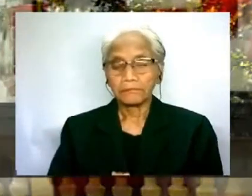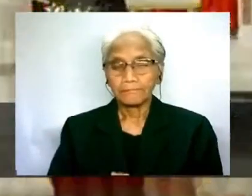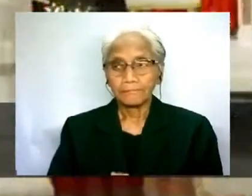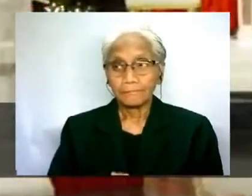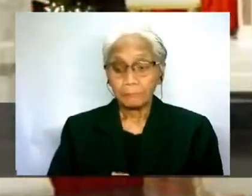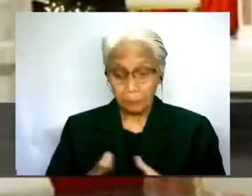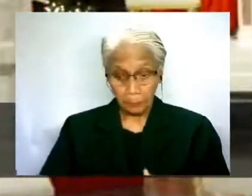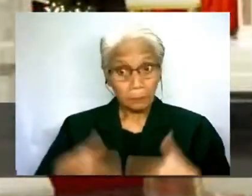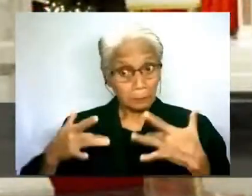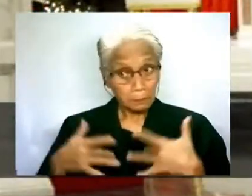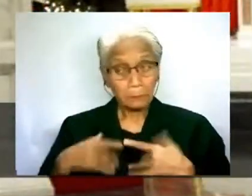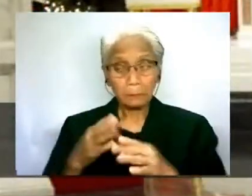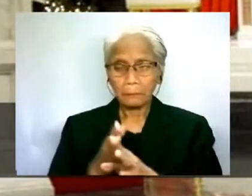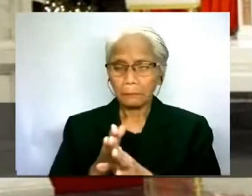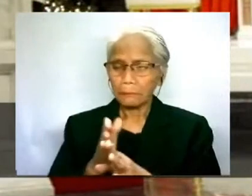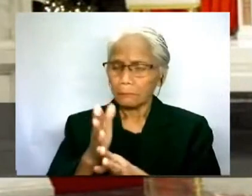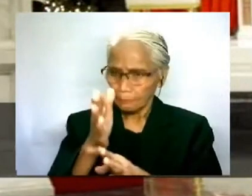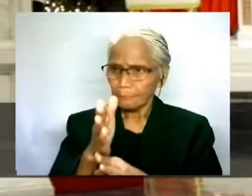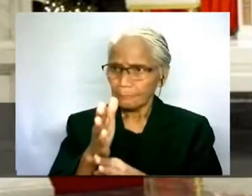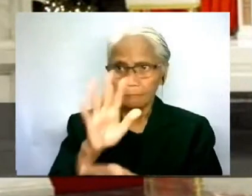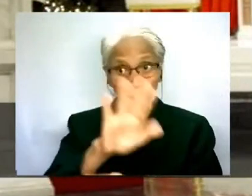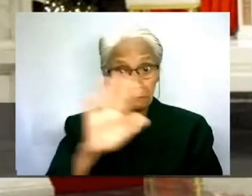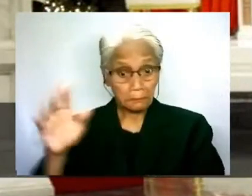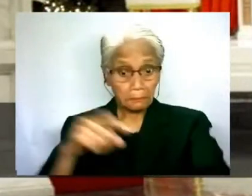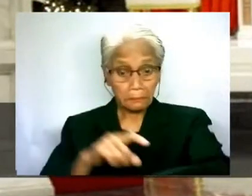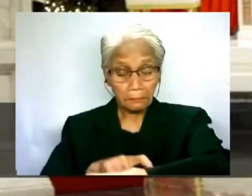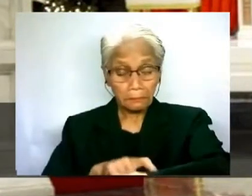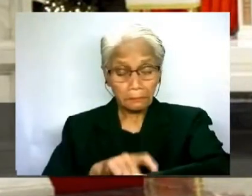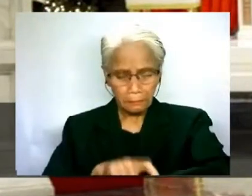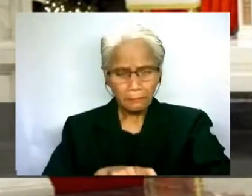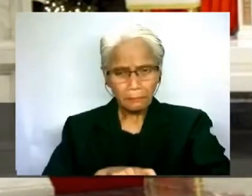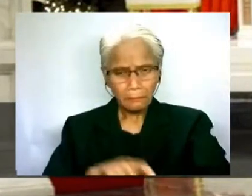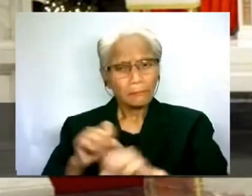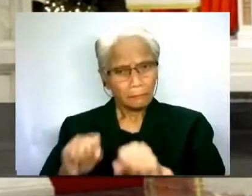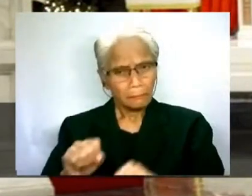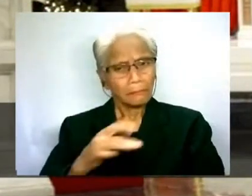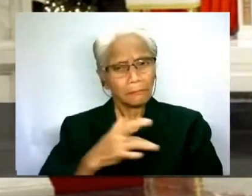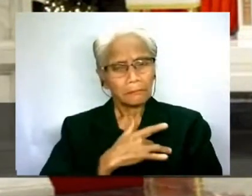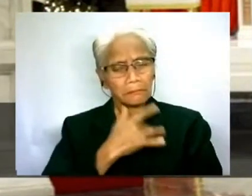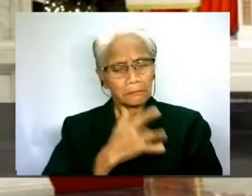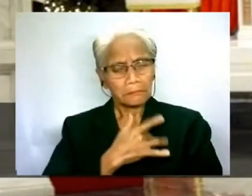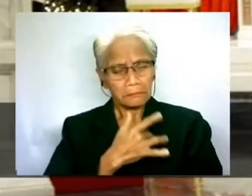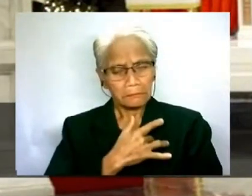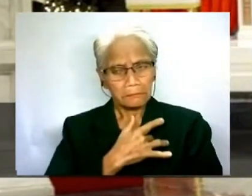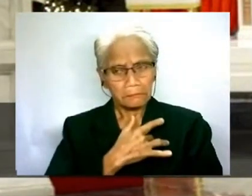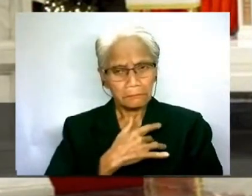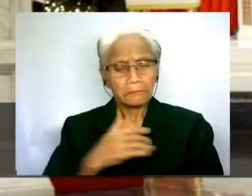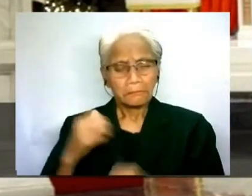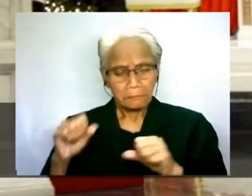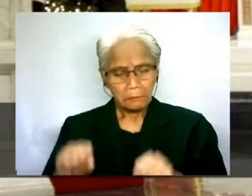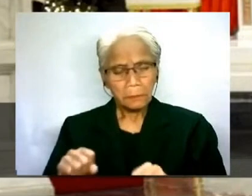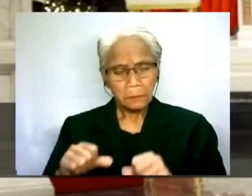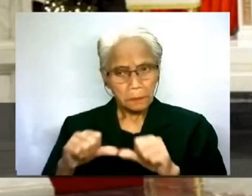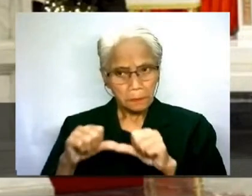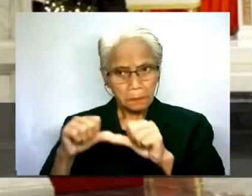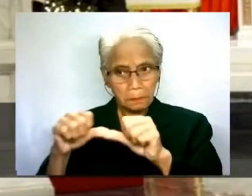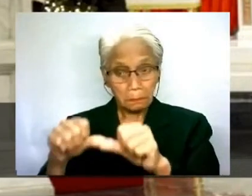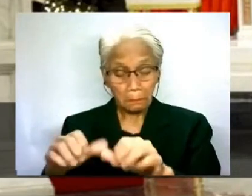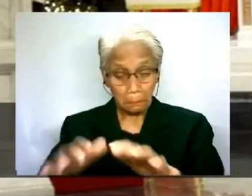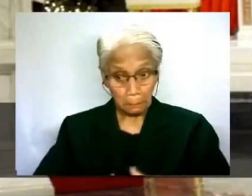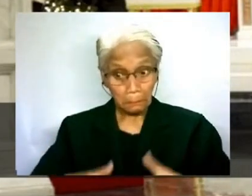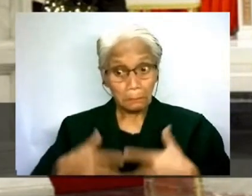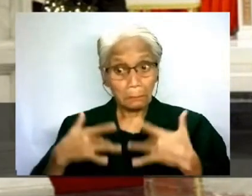sa kanyang kapanahunan, madama ng bansa niya at umudlad habang buhay. Iyong